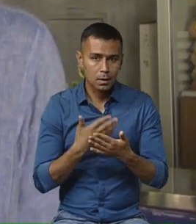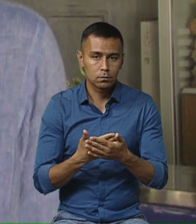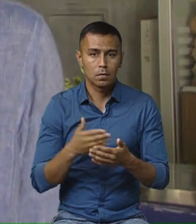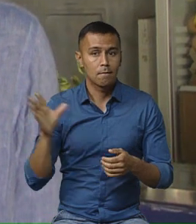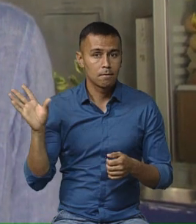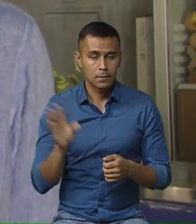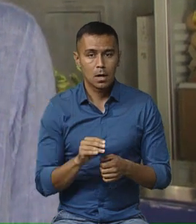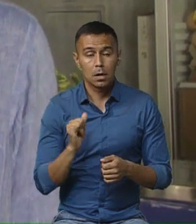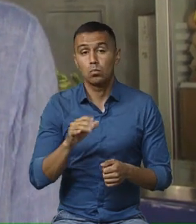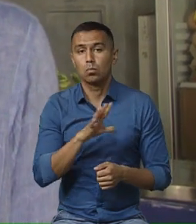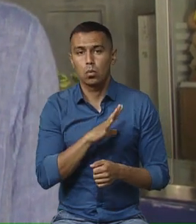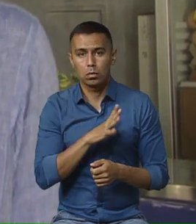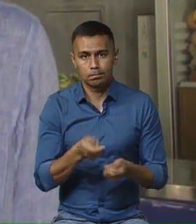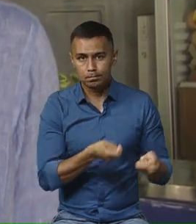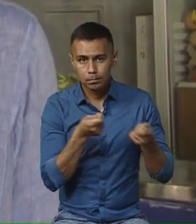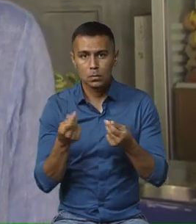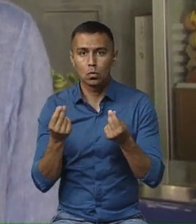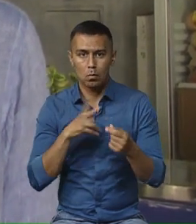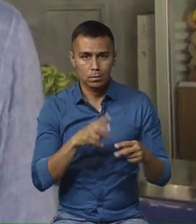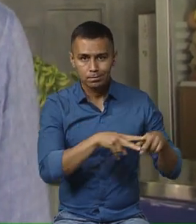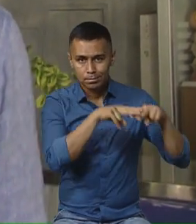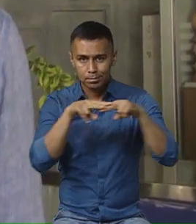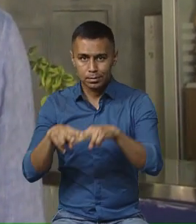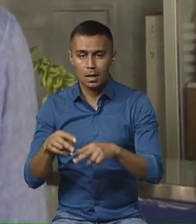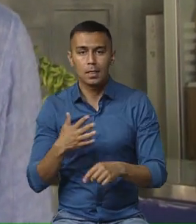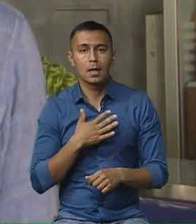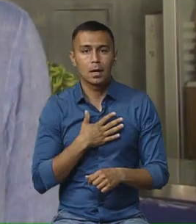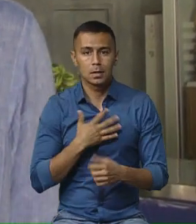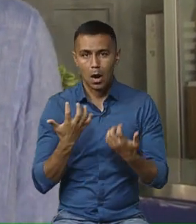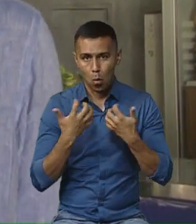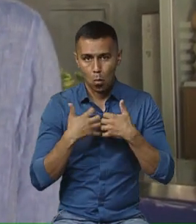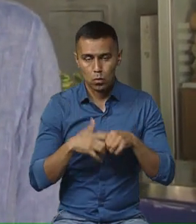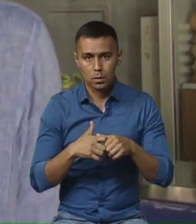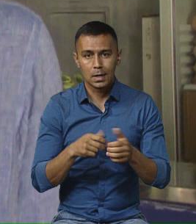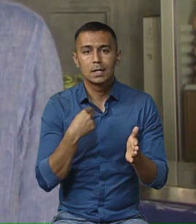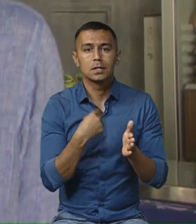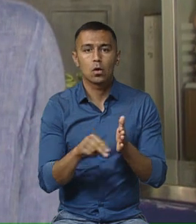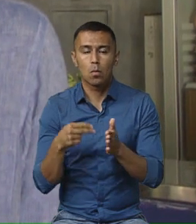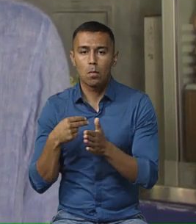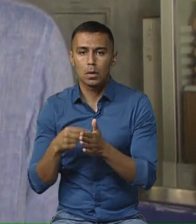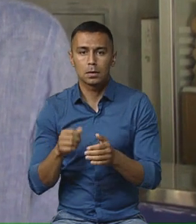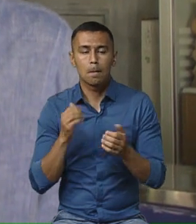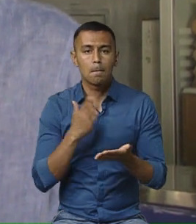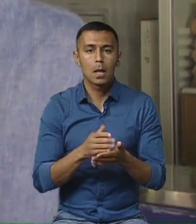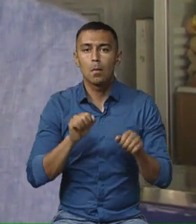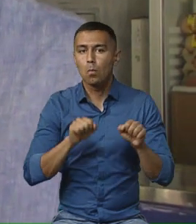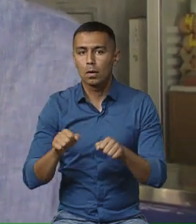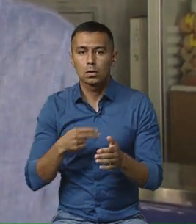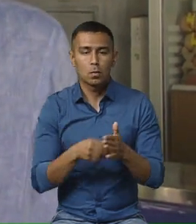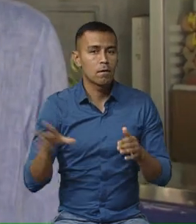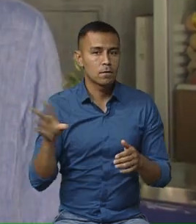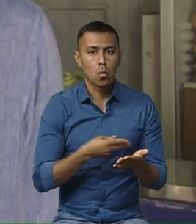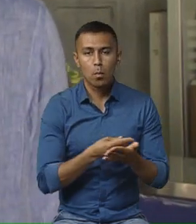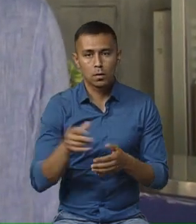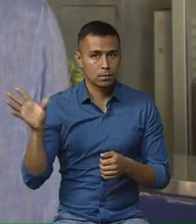все. І було надходження коштів на наш рахунок. Закупались, мали можливість закупати все, оплачувати